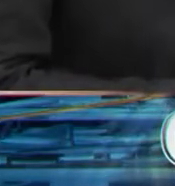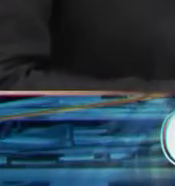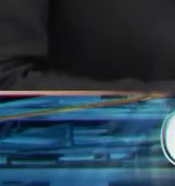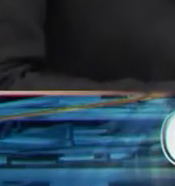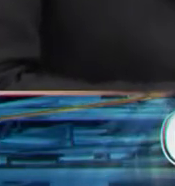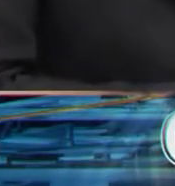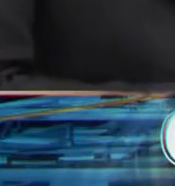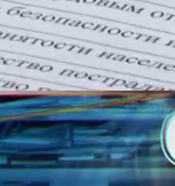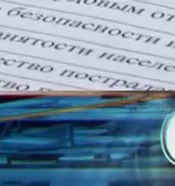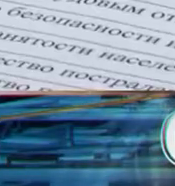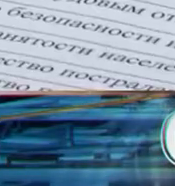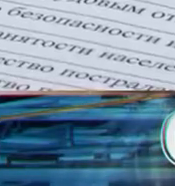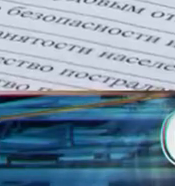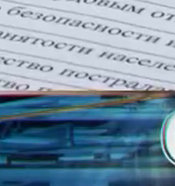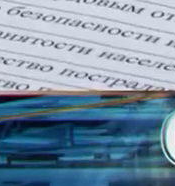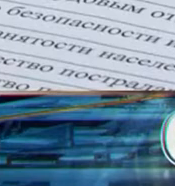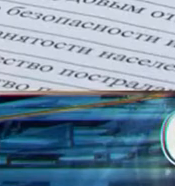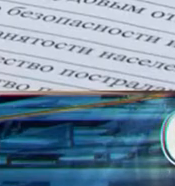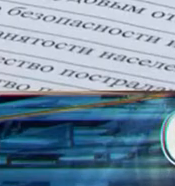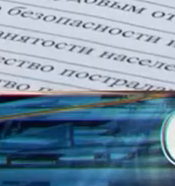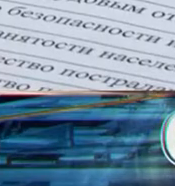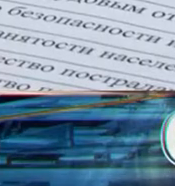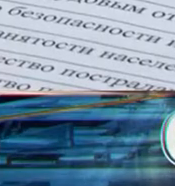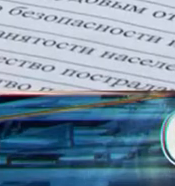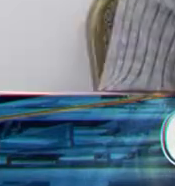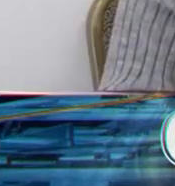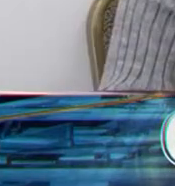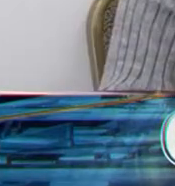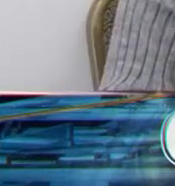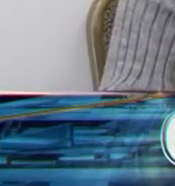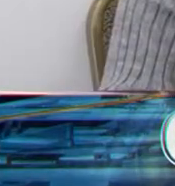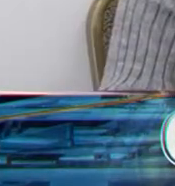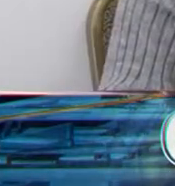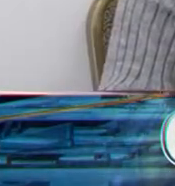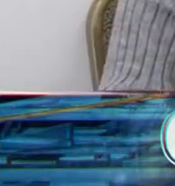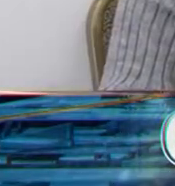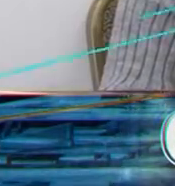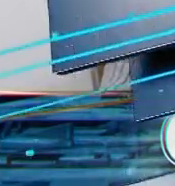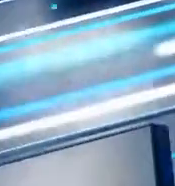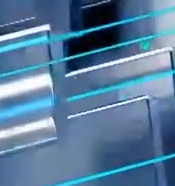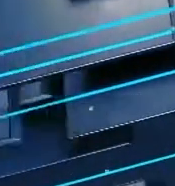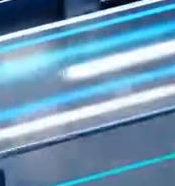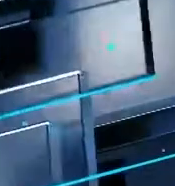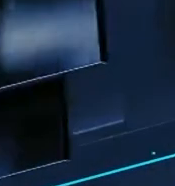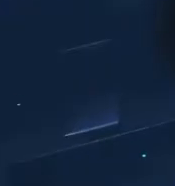Скорая юридическая помощь. Как отстоять свои права законно? Отвечают юристы.